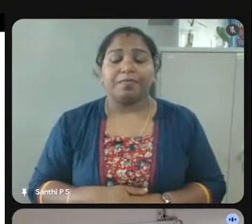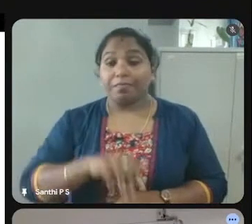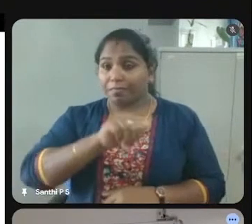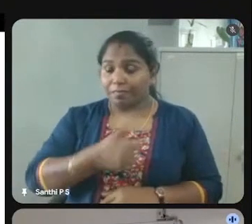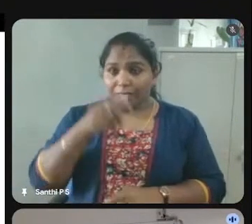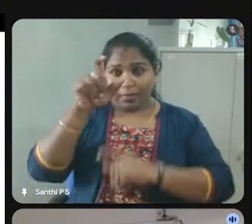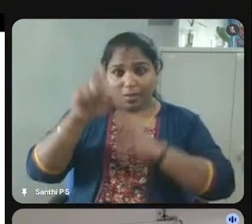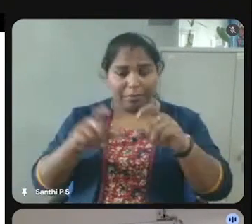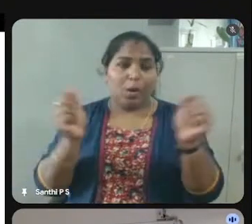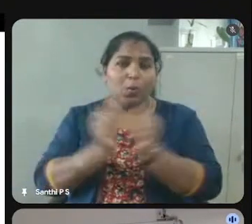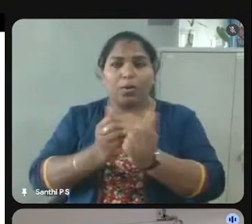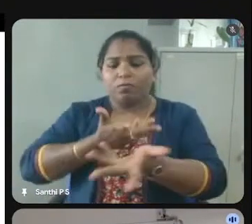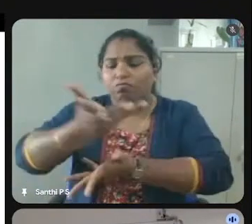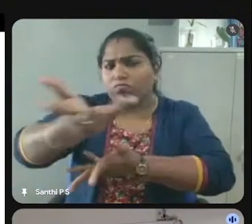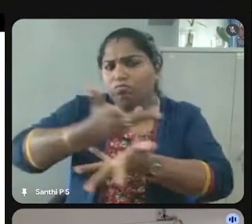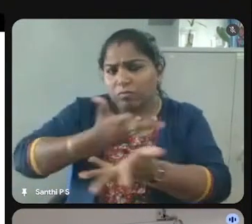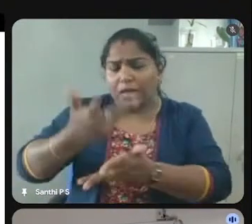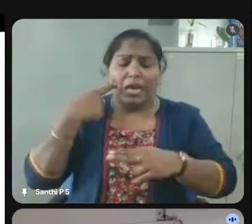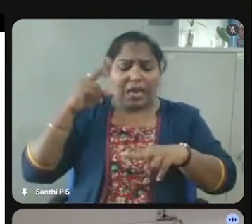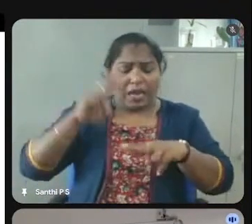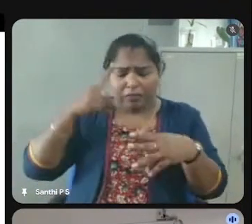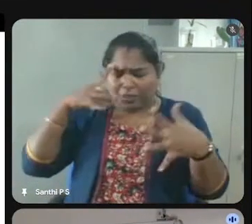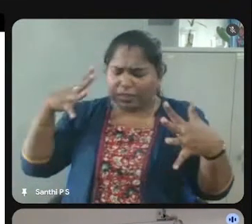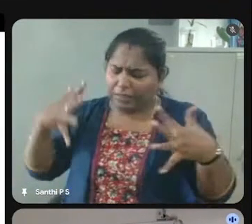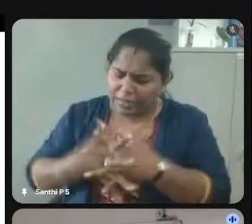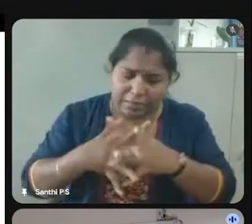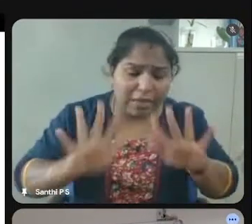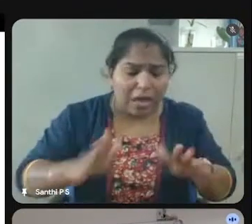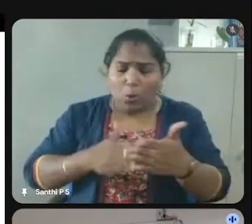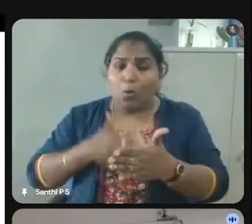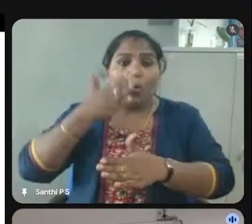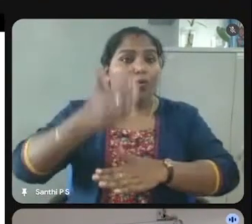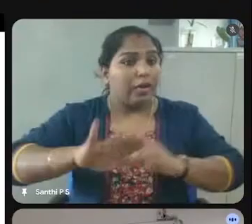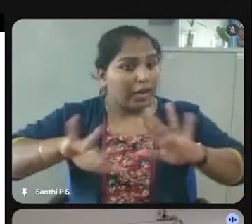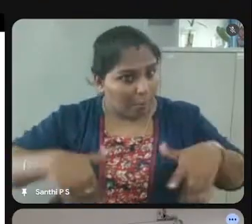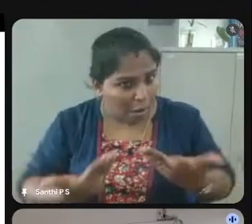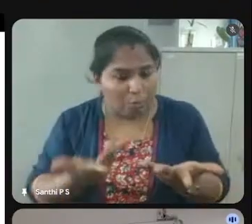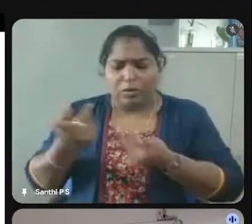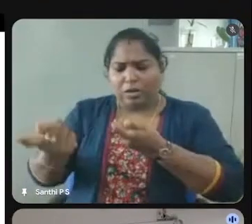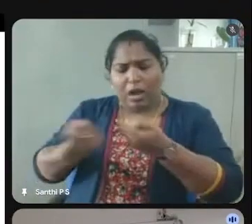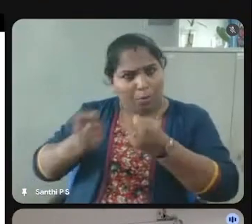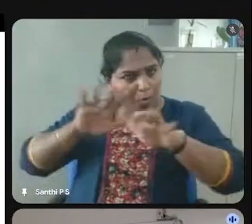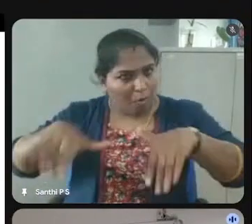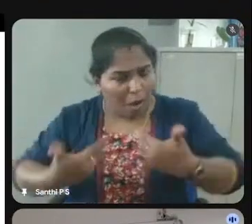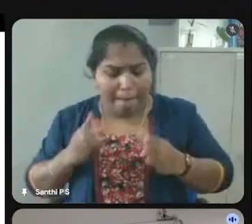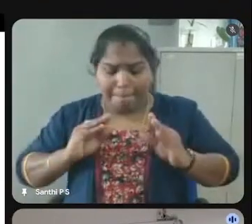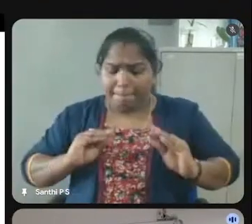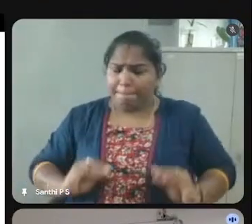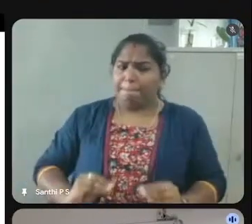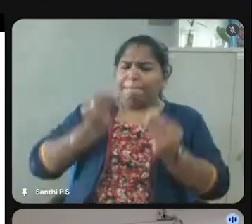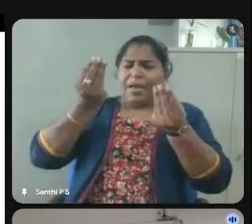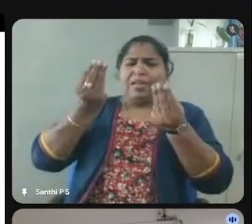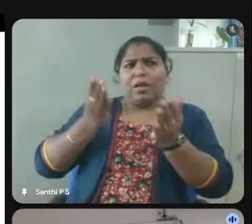മറ്റുള്ളവരുമായിട്ട് നമ്മൾ ഇടപെടുന്നു, സമ്മർദ്ദങ്ങൾ വരുമ്പോൾ നമ്മൾ അതിനെ എങ്ങനെയൊക്കെ തരണം ചെയ്യുന്നു, അതിനെ എങ്ങനെ കൈകാര്യം ചെയ്യുന്നു, മെച്ചപ്പെട്ട രീതിയിൽ ഈ